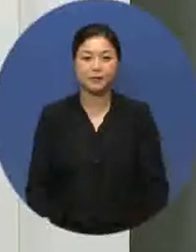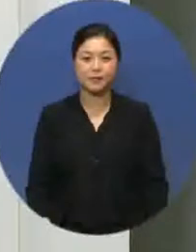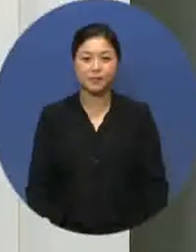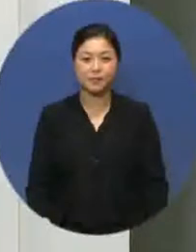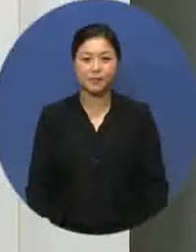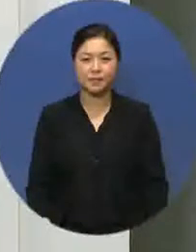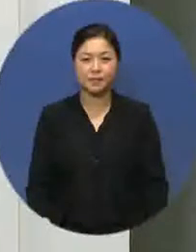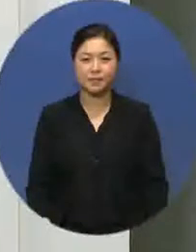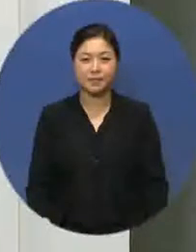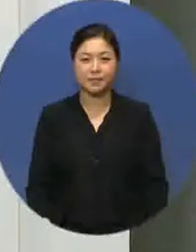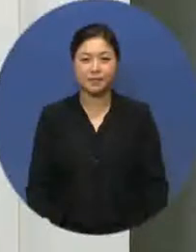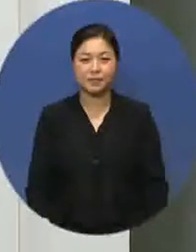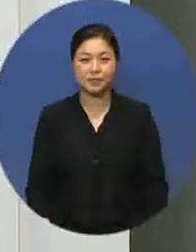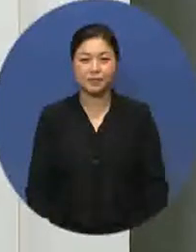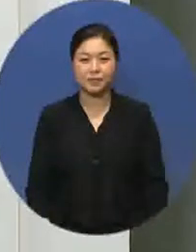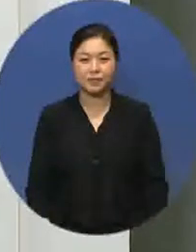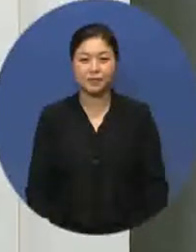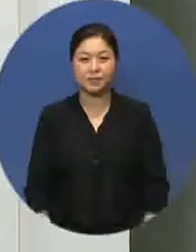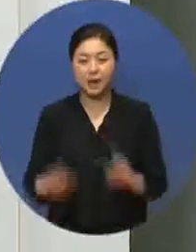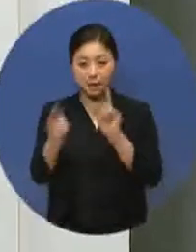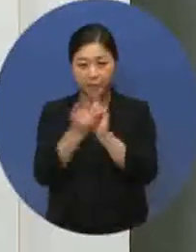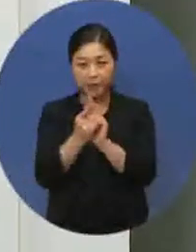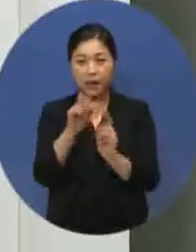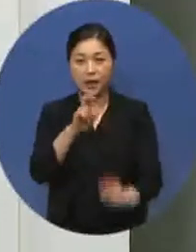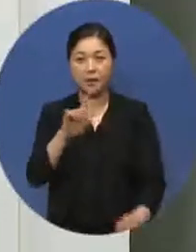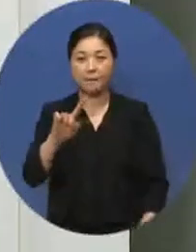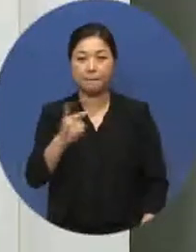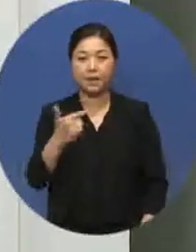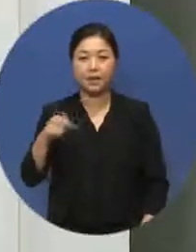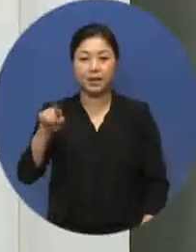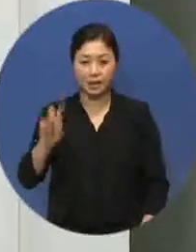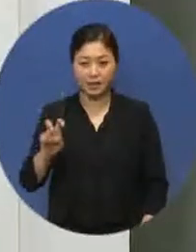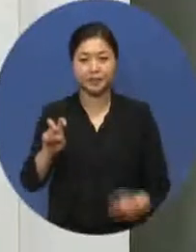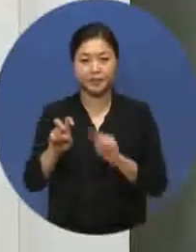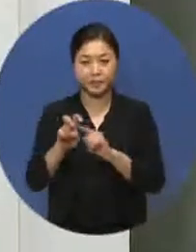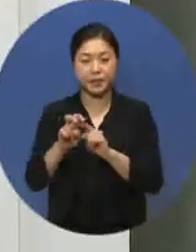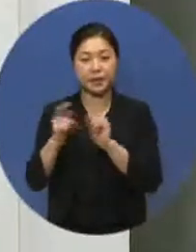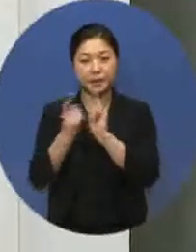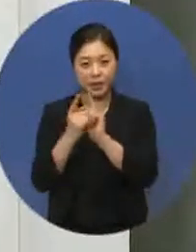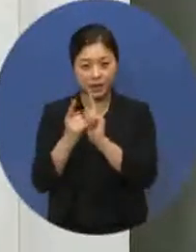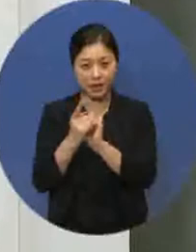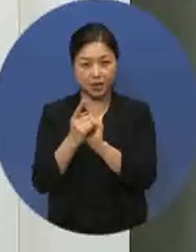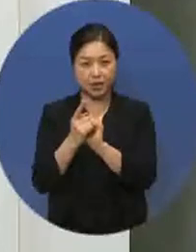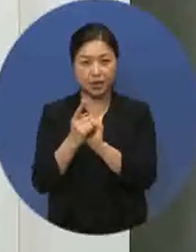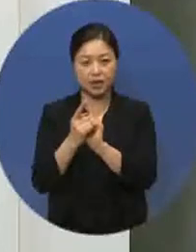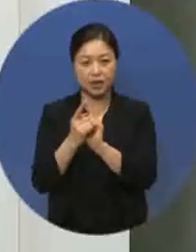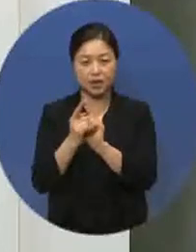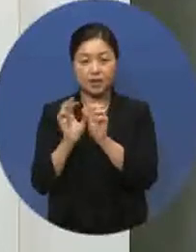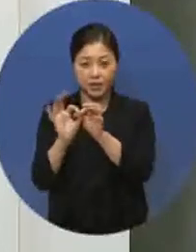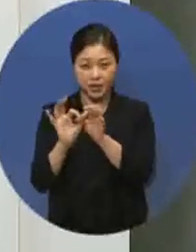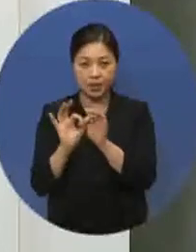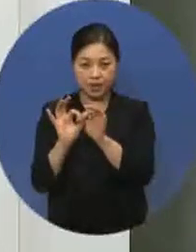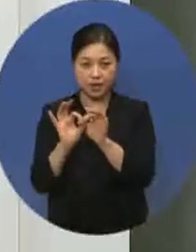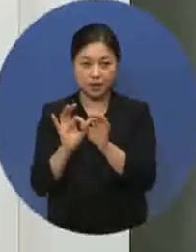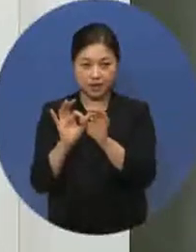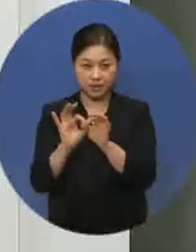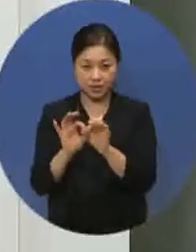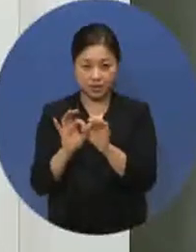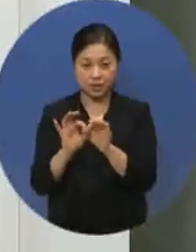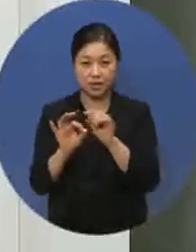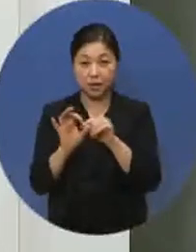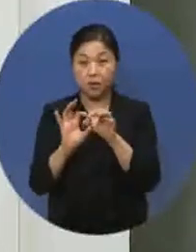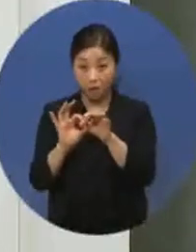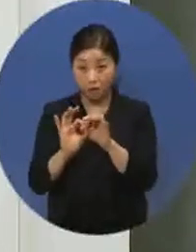이 만남이라는 것은 어떤 만남을 통해서 인연이 이루어지고 그 인연